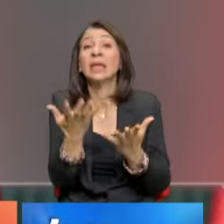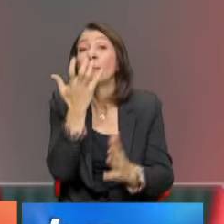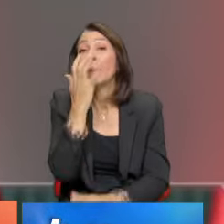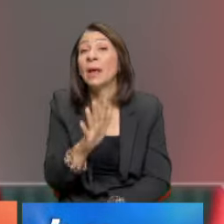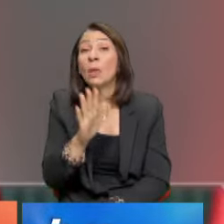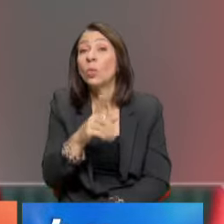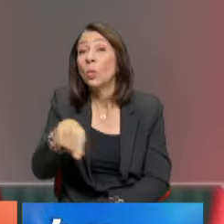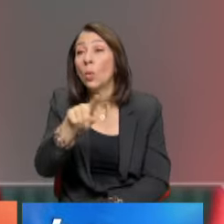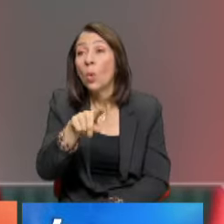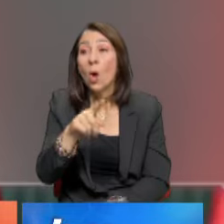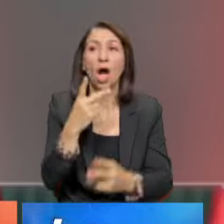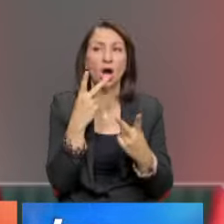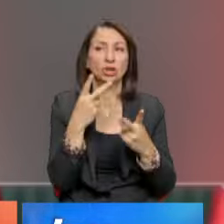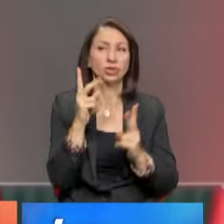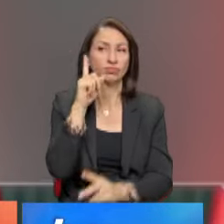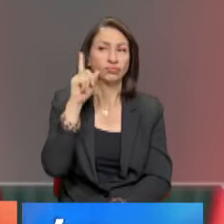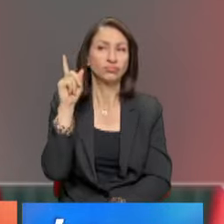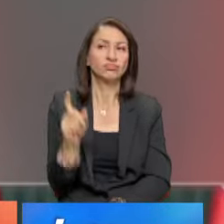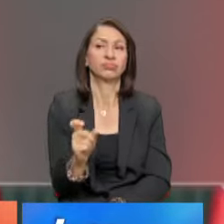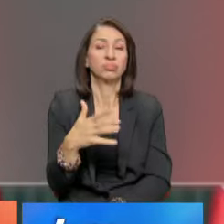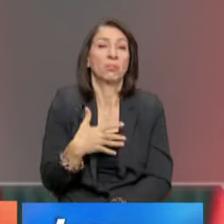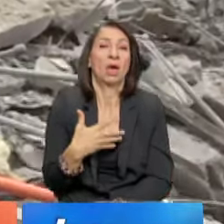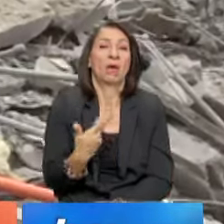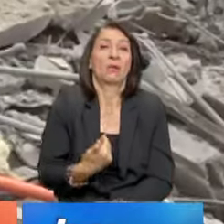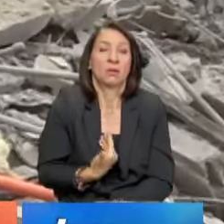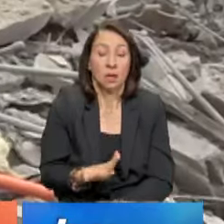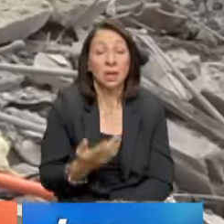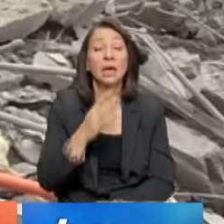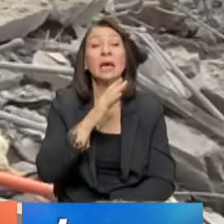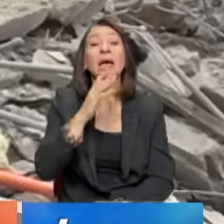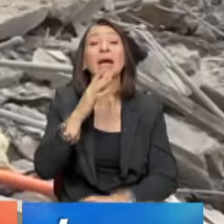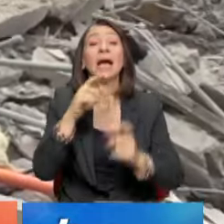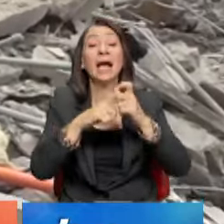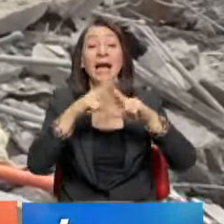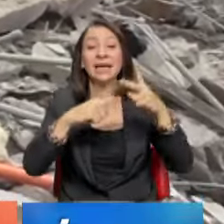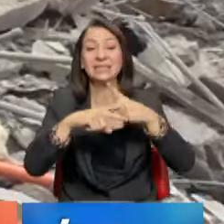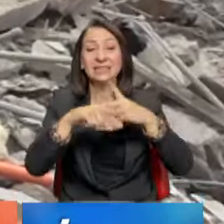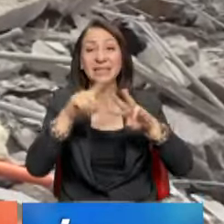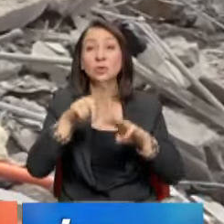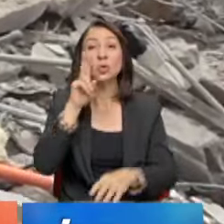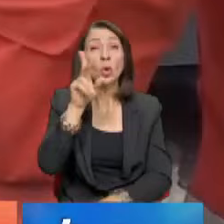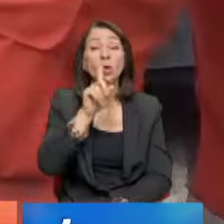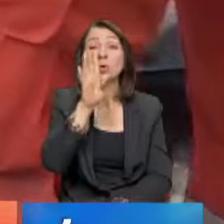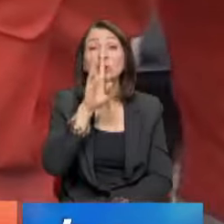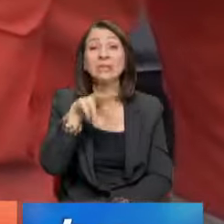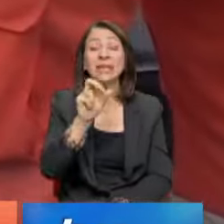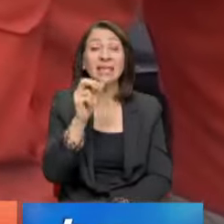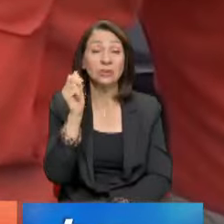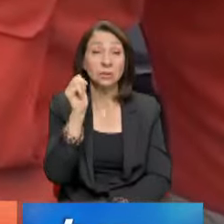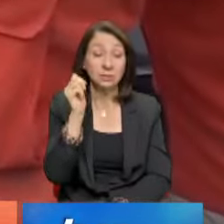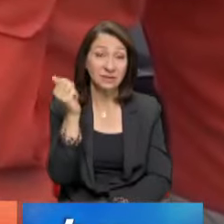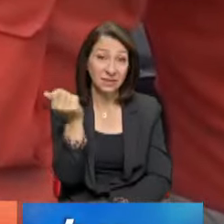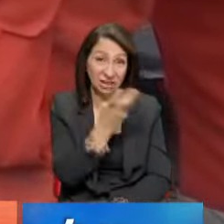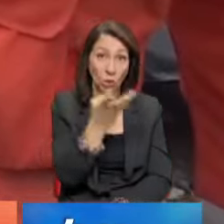neyi beklediğini açıkçası biz de merak ediyoruz. Gazze'de sadece son 10 günde 487 Filistinliyi öldüren